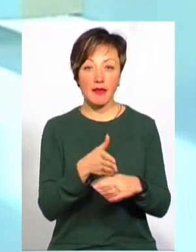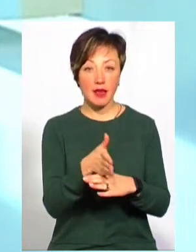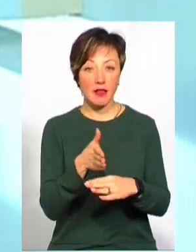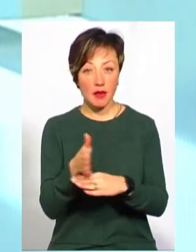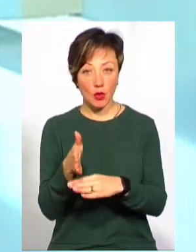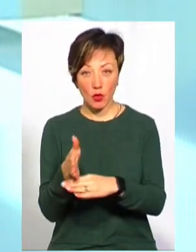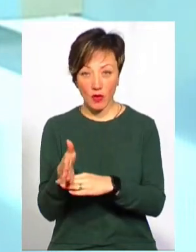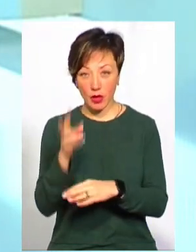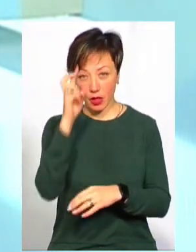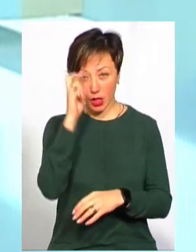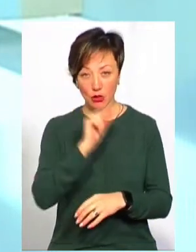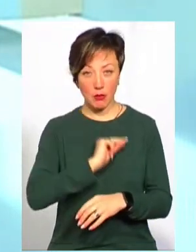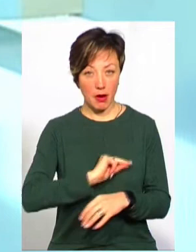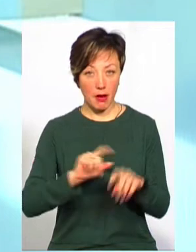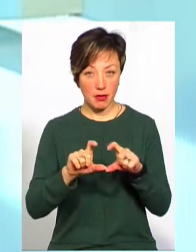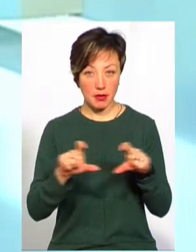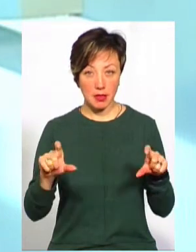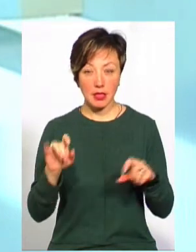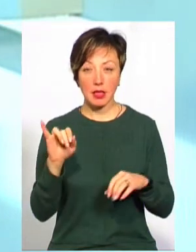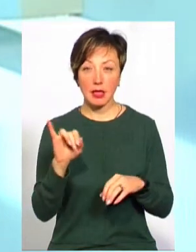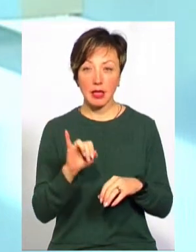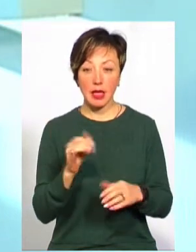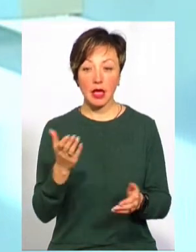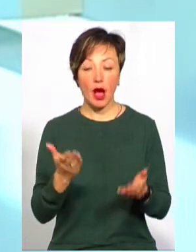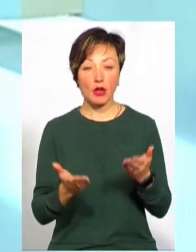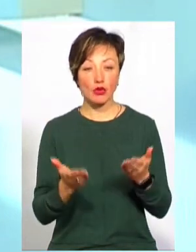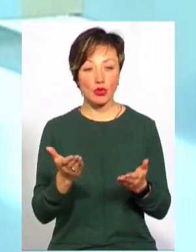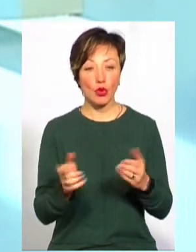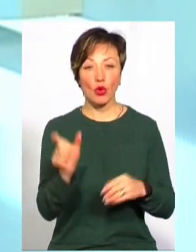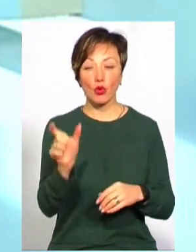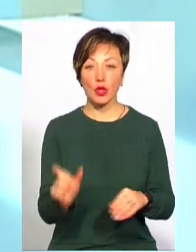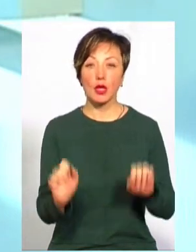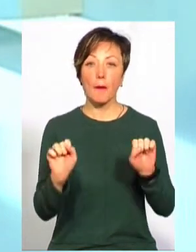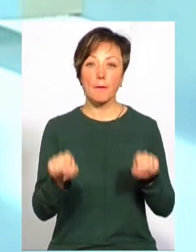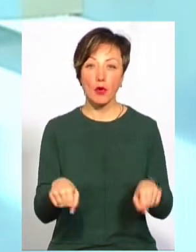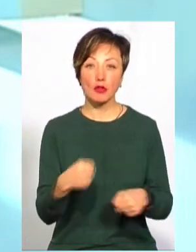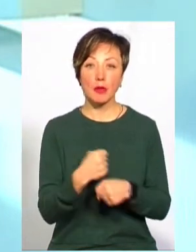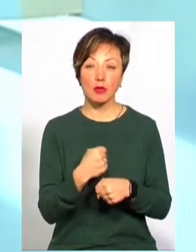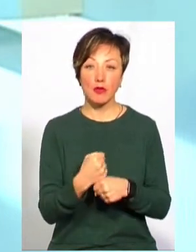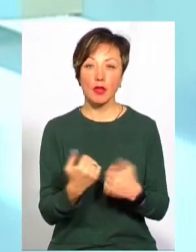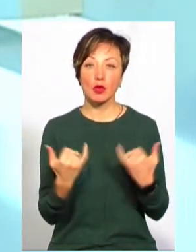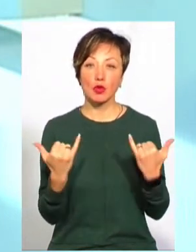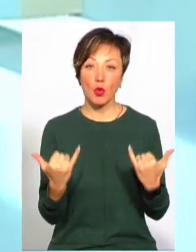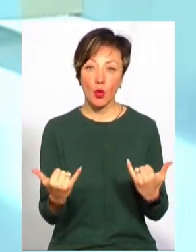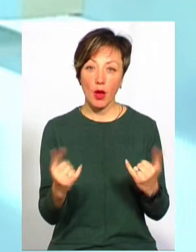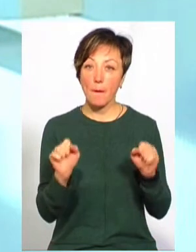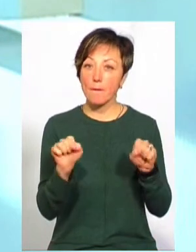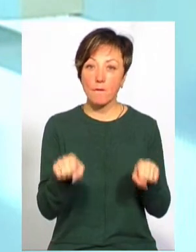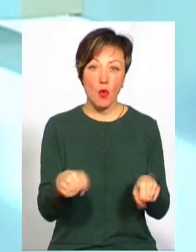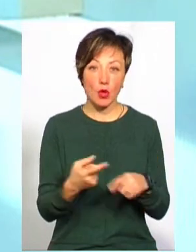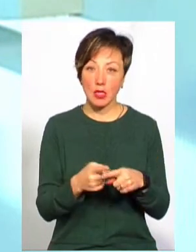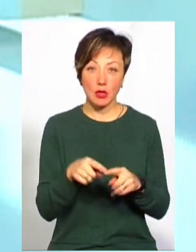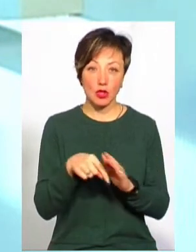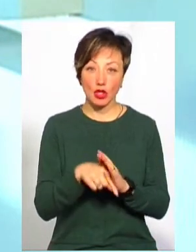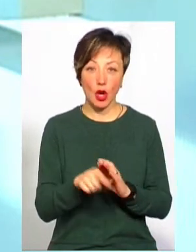відвідування держпрацею. І саме от якщо людина може працювати сьогодні, може, але це не